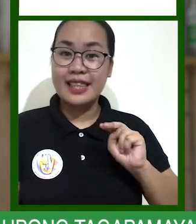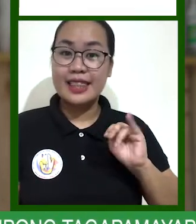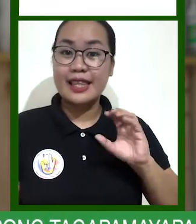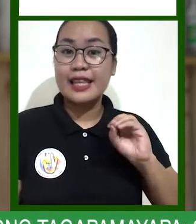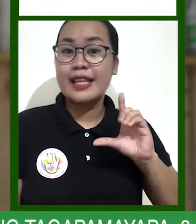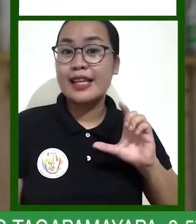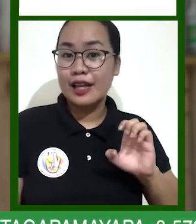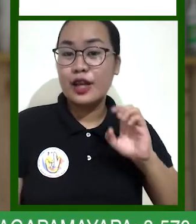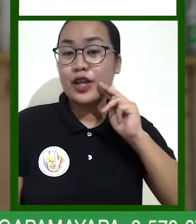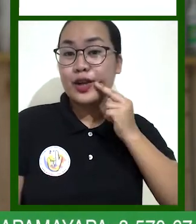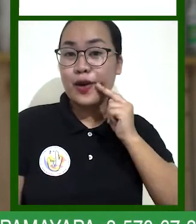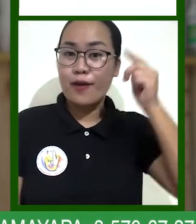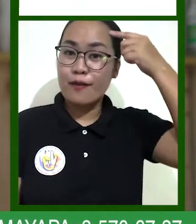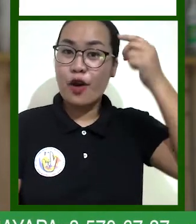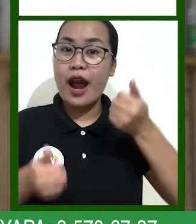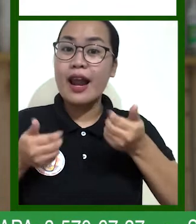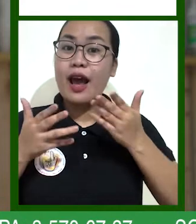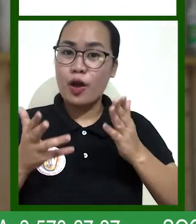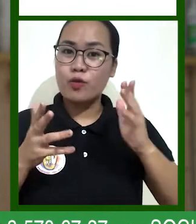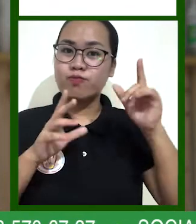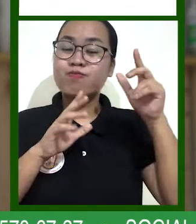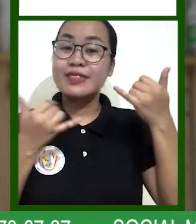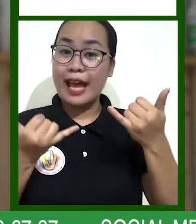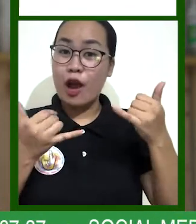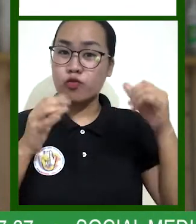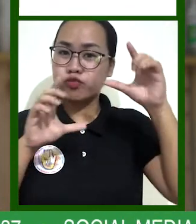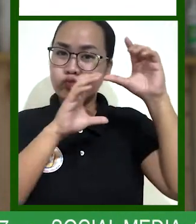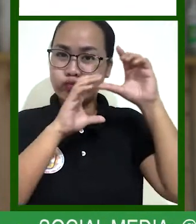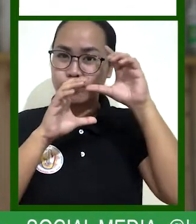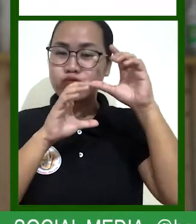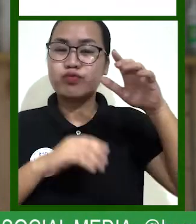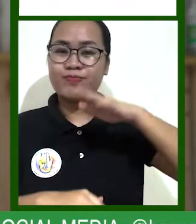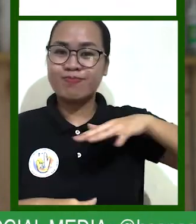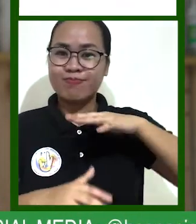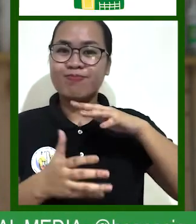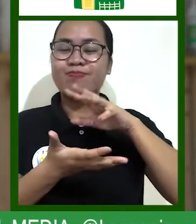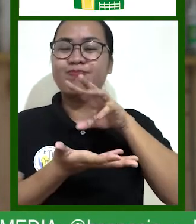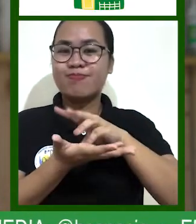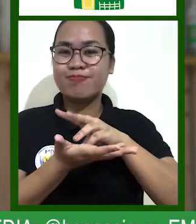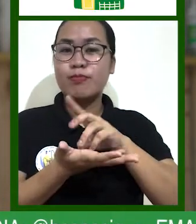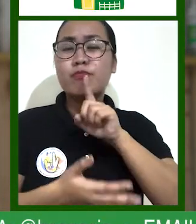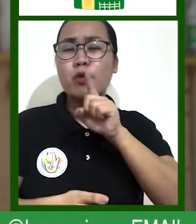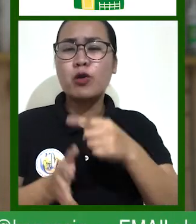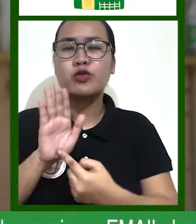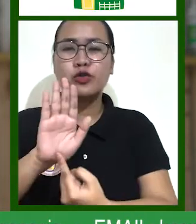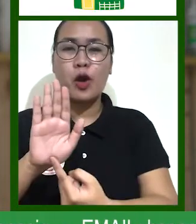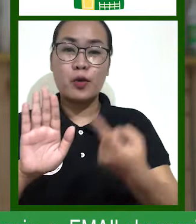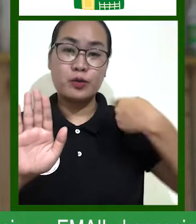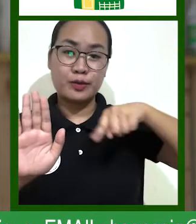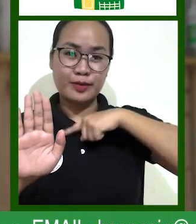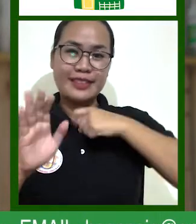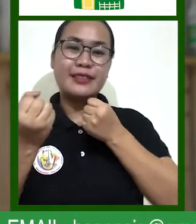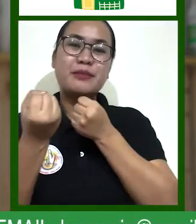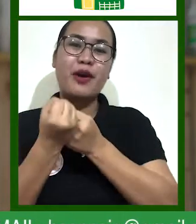for allowing us to shoot dito sa kanilang establishmento. And of course, this is our part also of showing our support